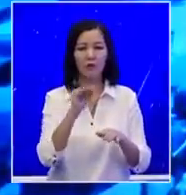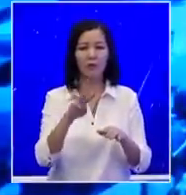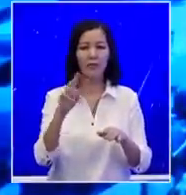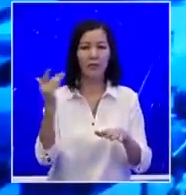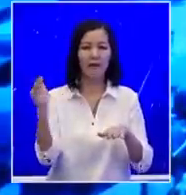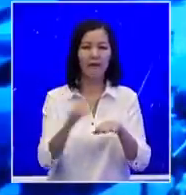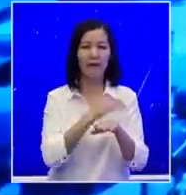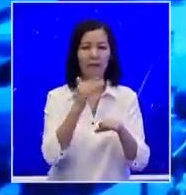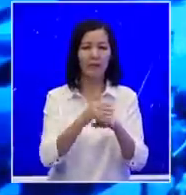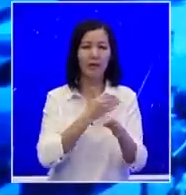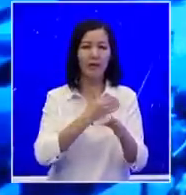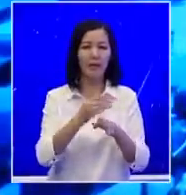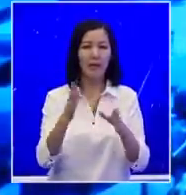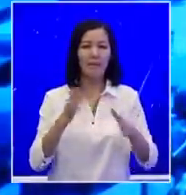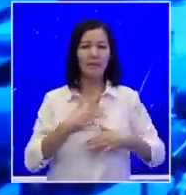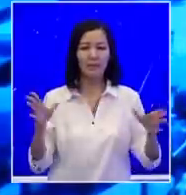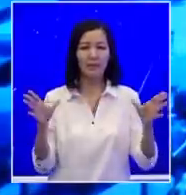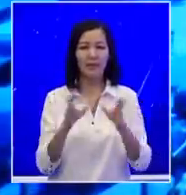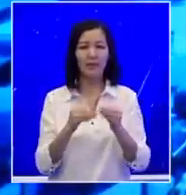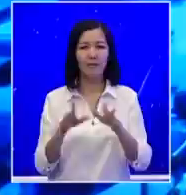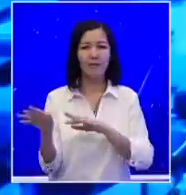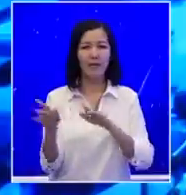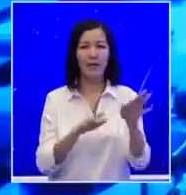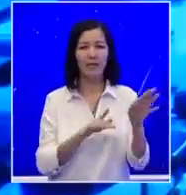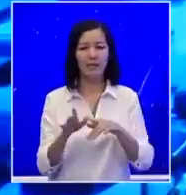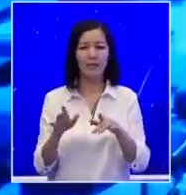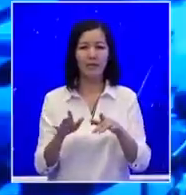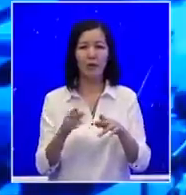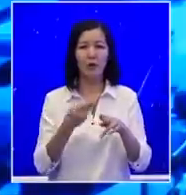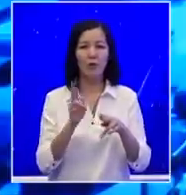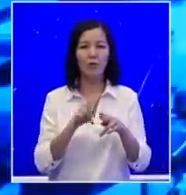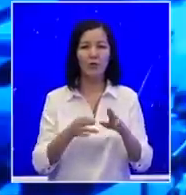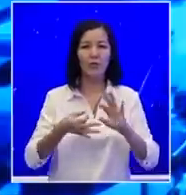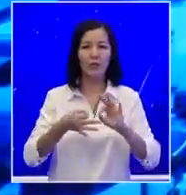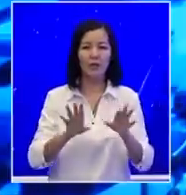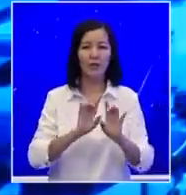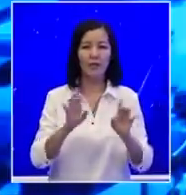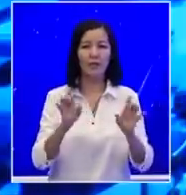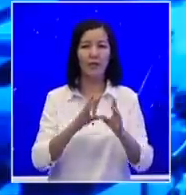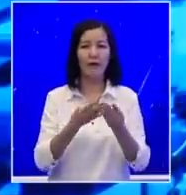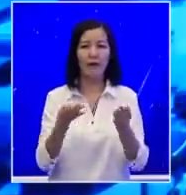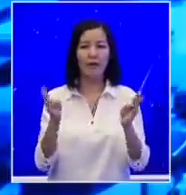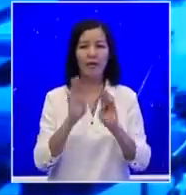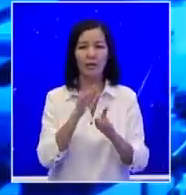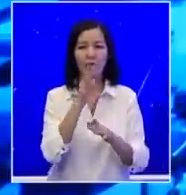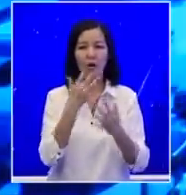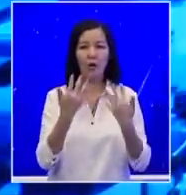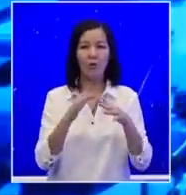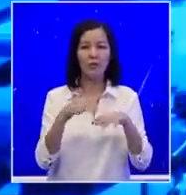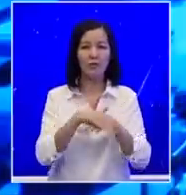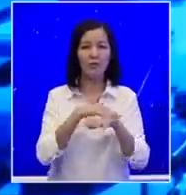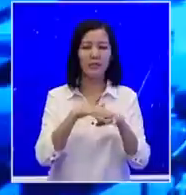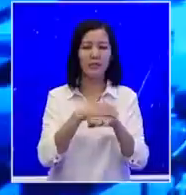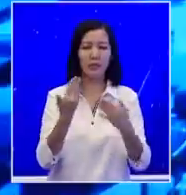теңгесін қайырымдылыққа атады. Оған біз біргеміз акциясы сеп. Осы орайда тілшіміз Құрманжан Қасымжанұлы карантин кезіндегі